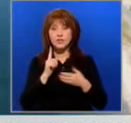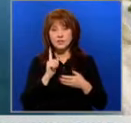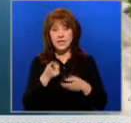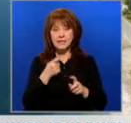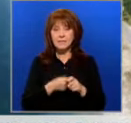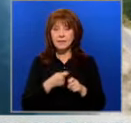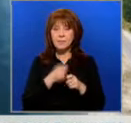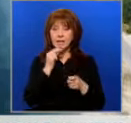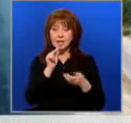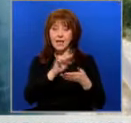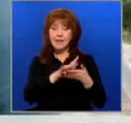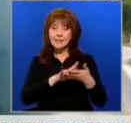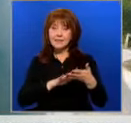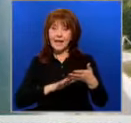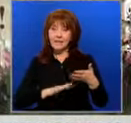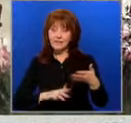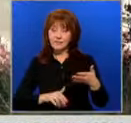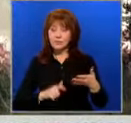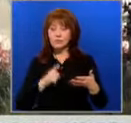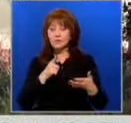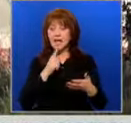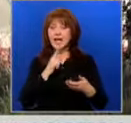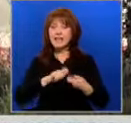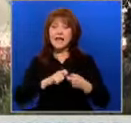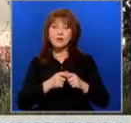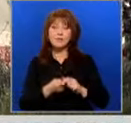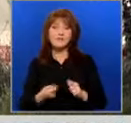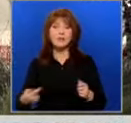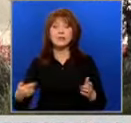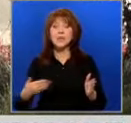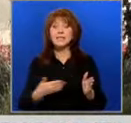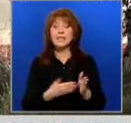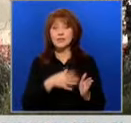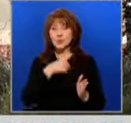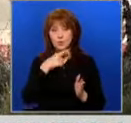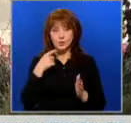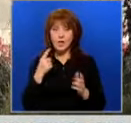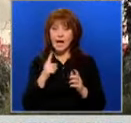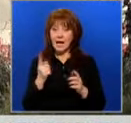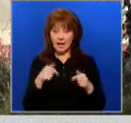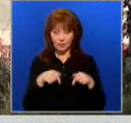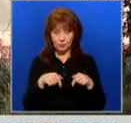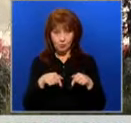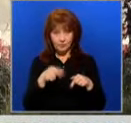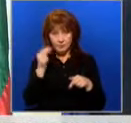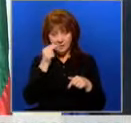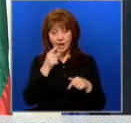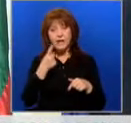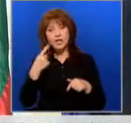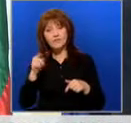бъдат създадени текстове, които да инкриминират нарушаването на санкциите срещу Русия. Както у нас, така и в други страни